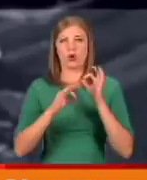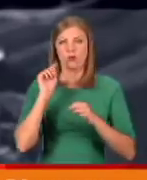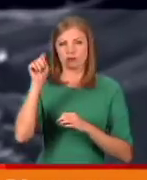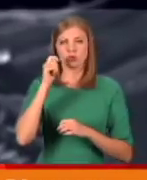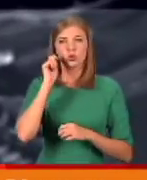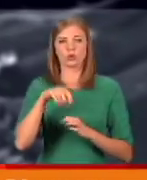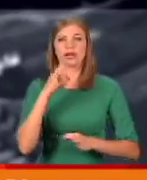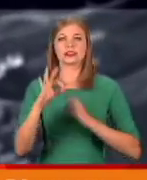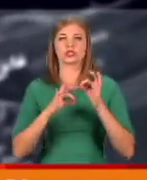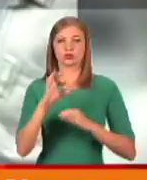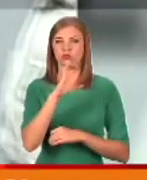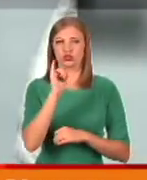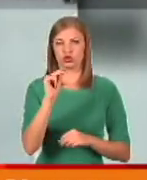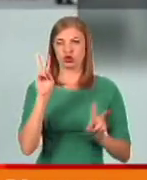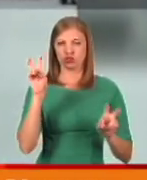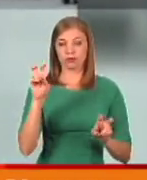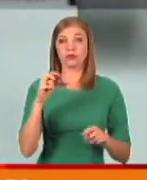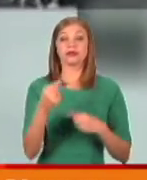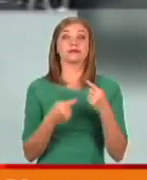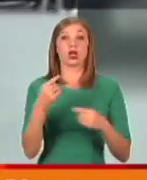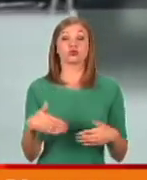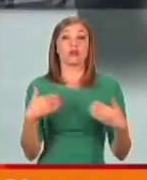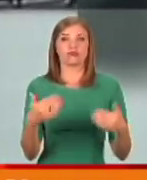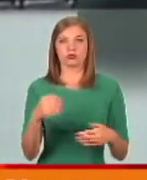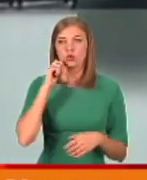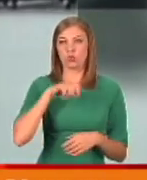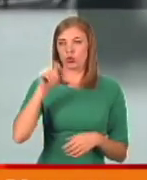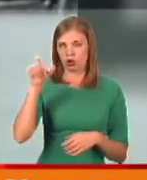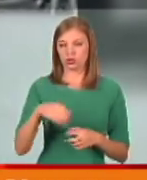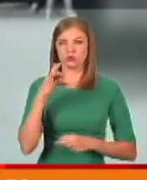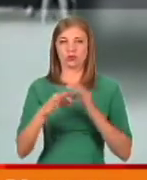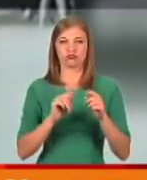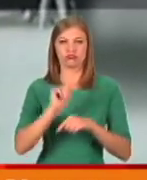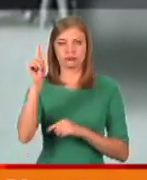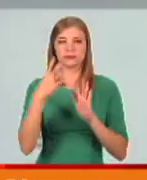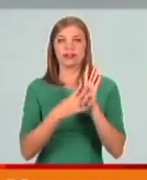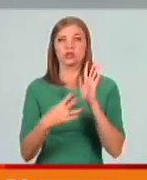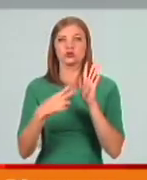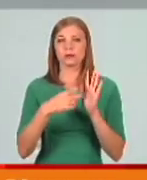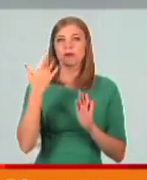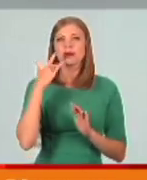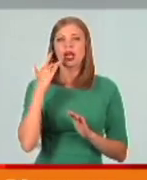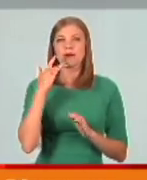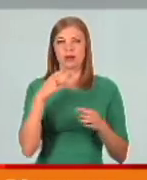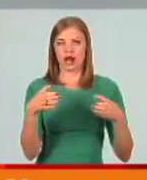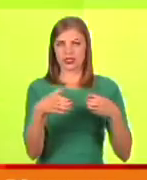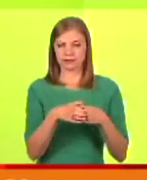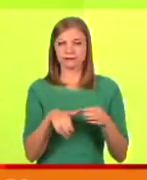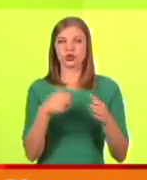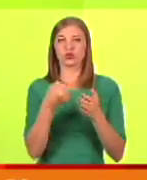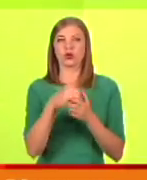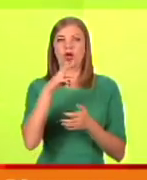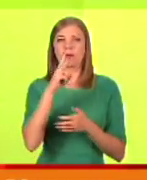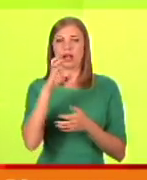український супутник «Січ». Наступний крок – українець на орбіті. 97-го американська «Колумбія» до